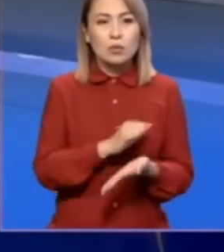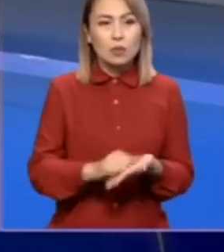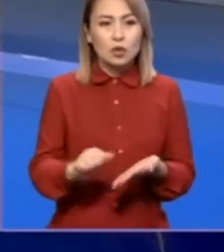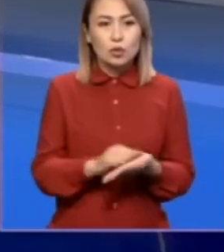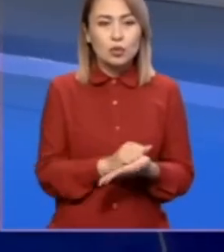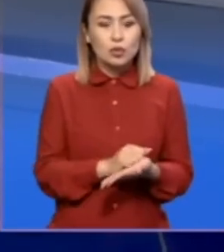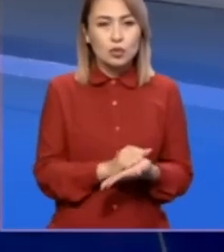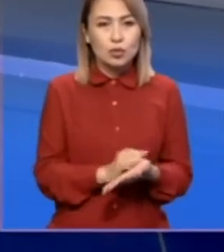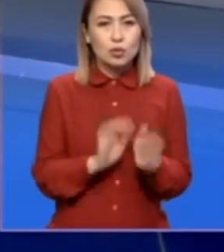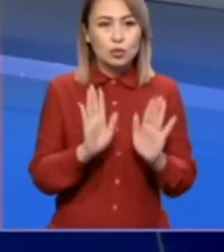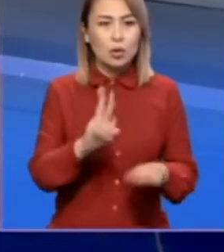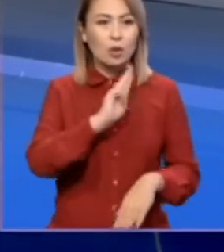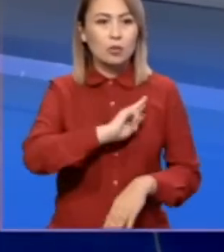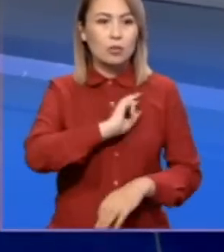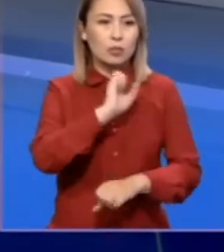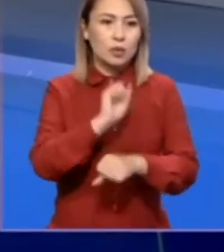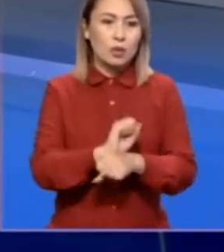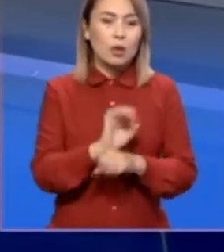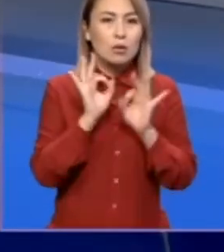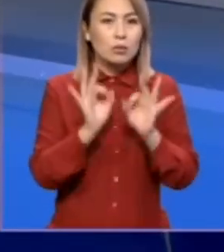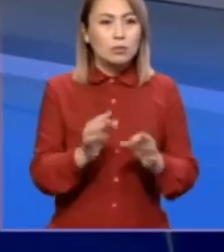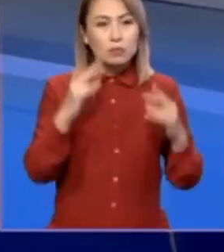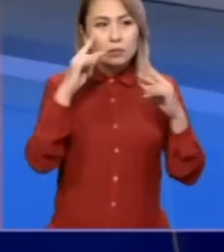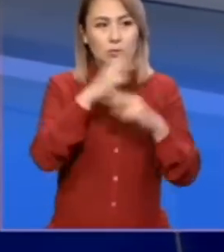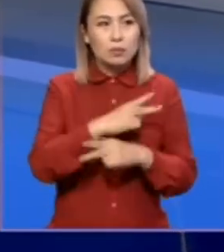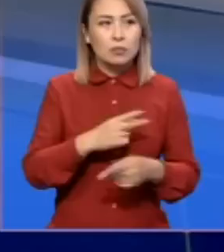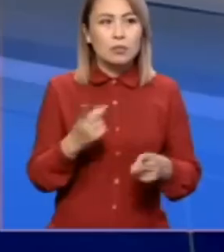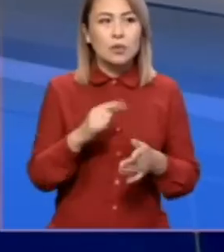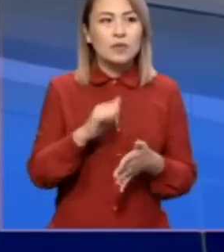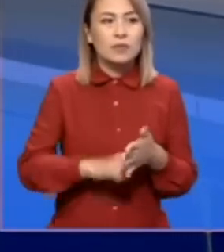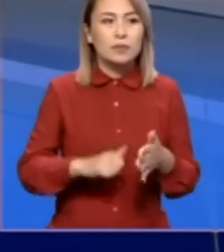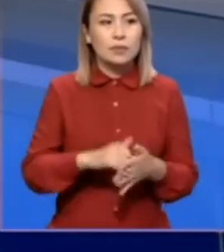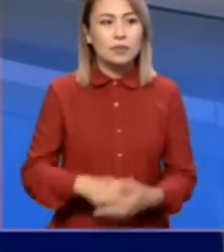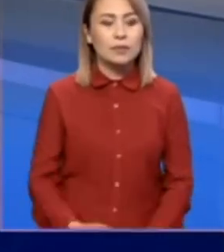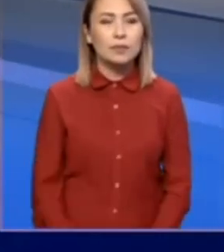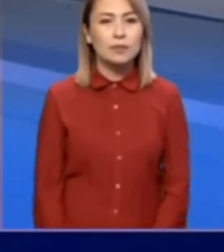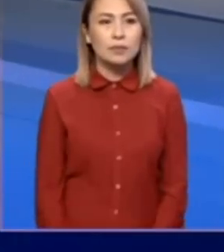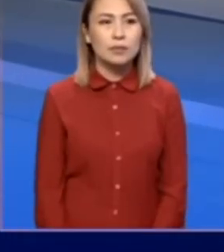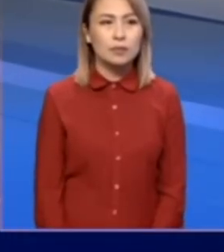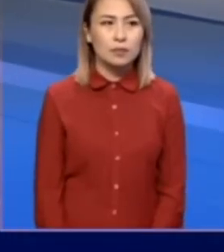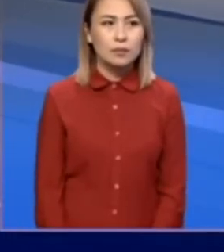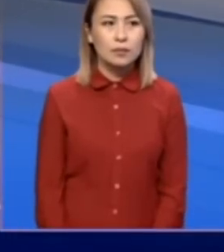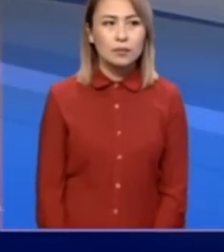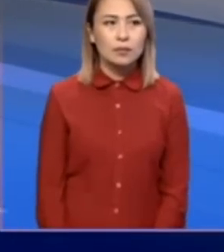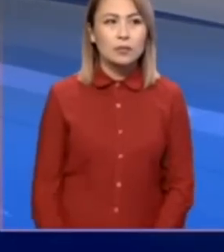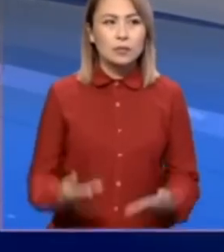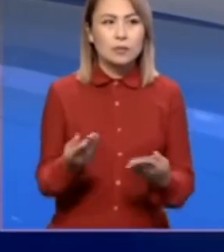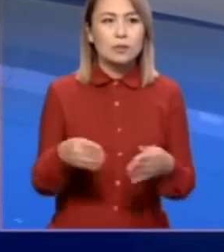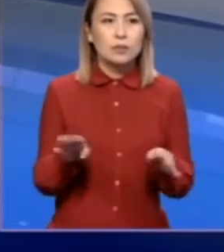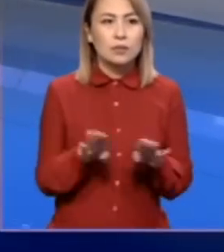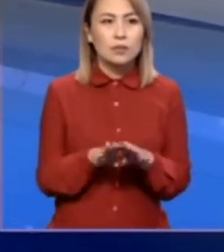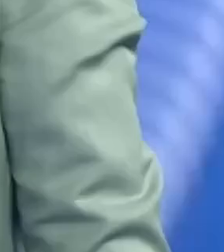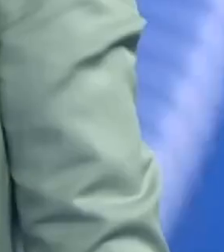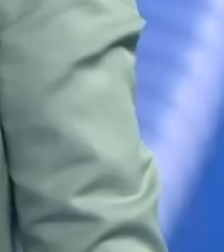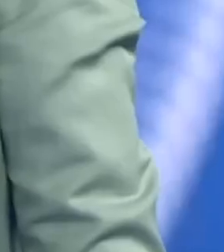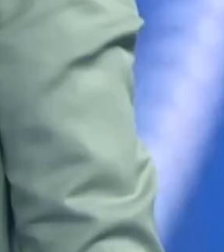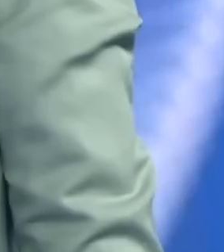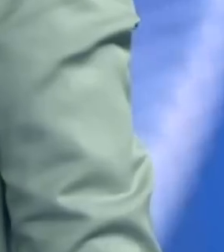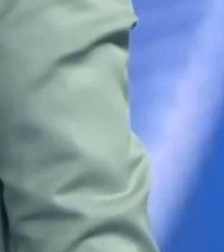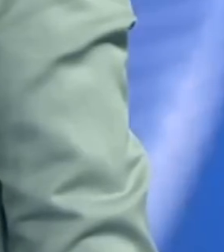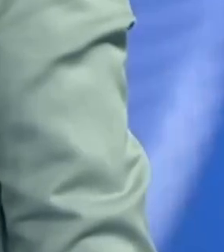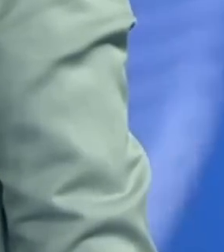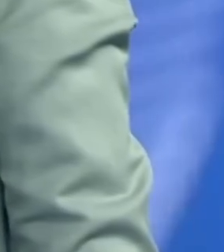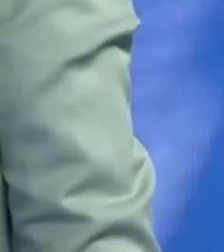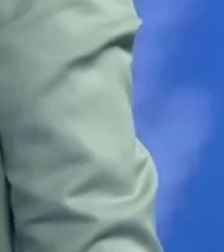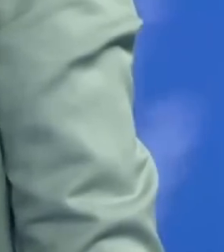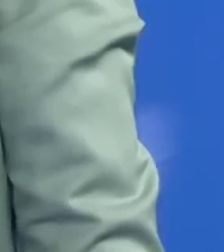ғана жұмысты тоқтатуы қаншалықты дұрыс және не себеп болды бұған? Негізінде бұл жерде біздің